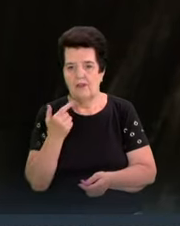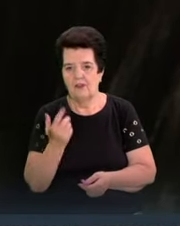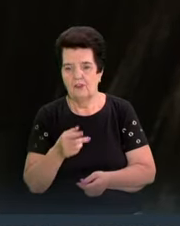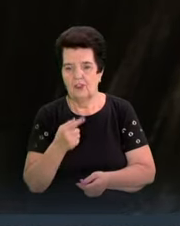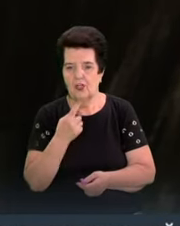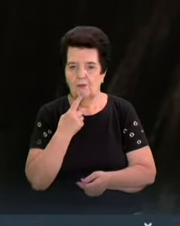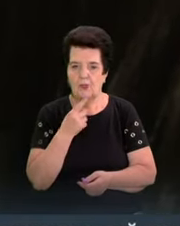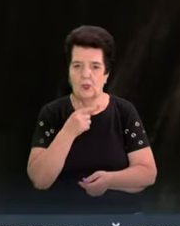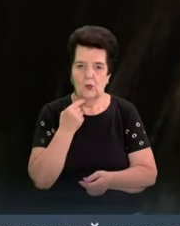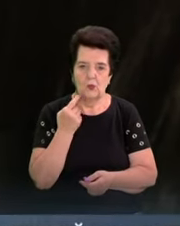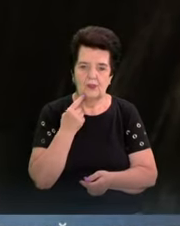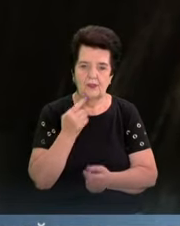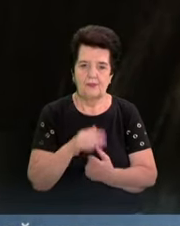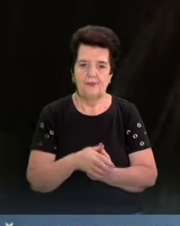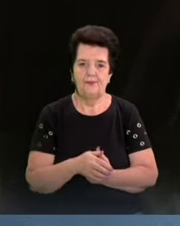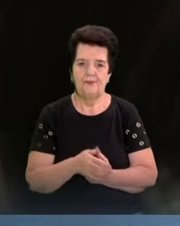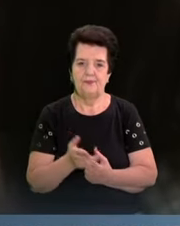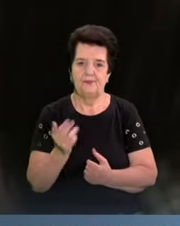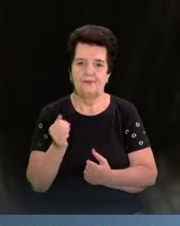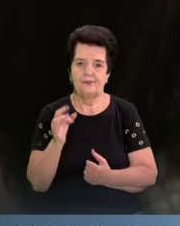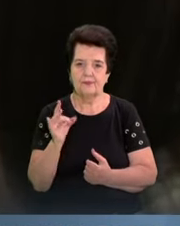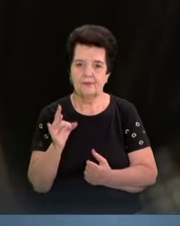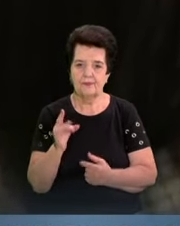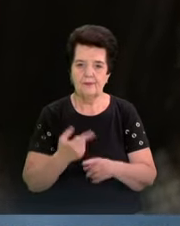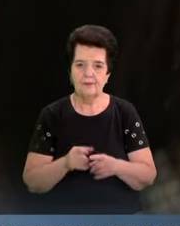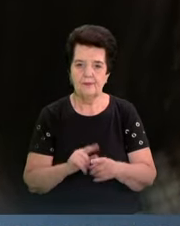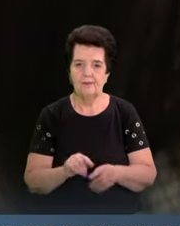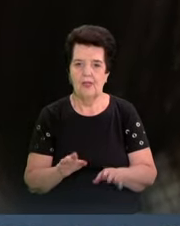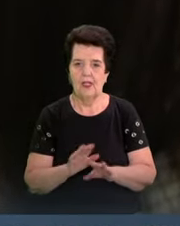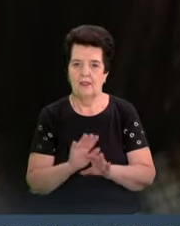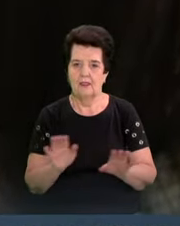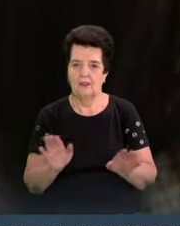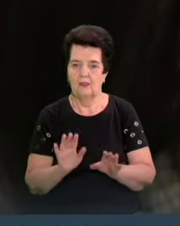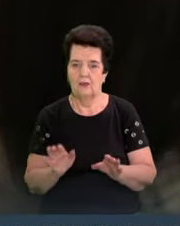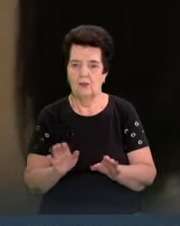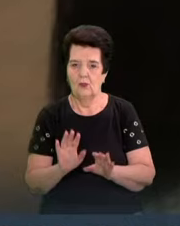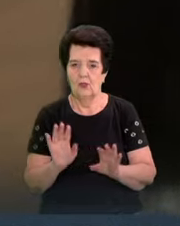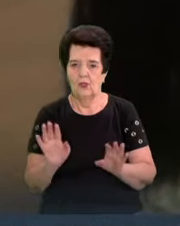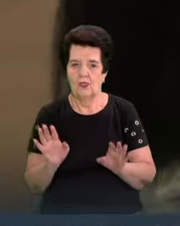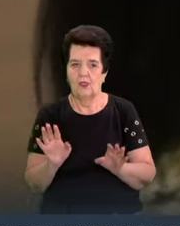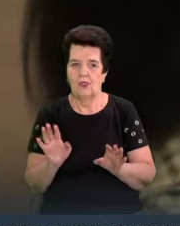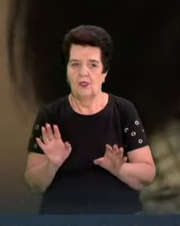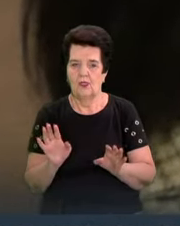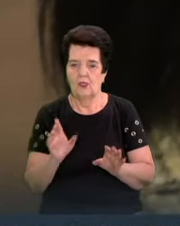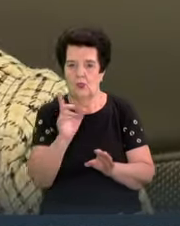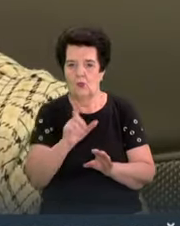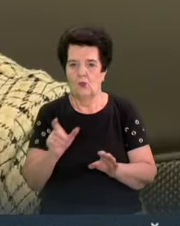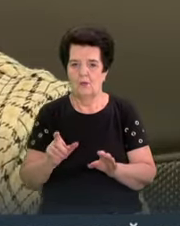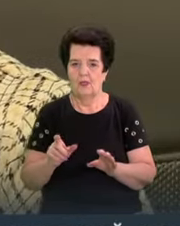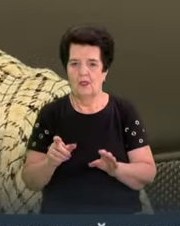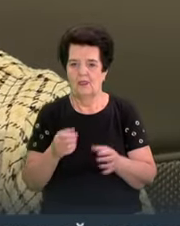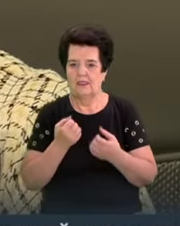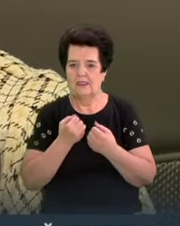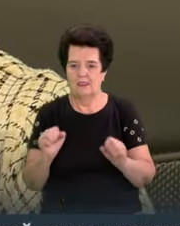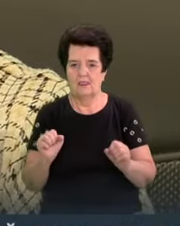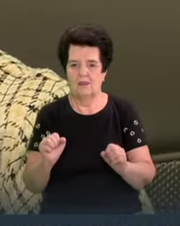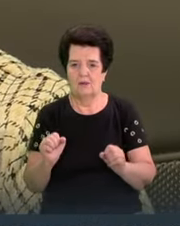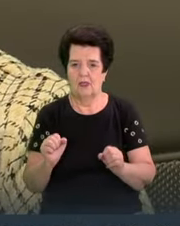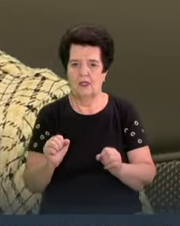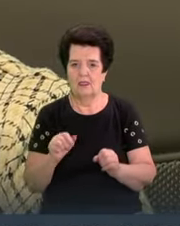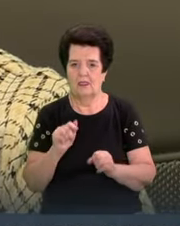ruse, dar asta nu trebuie extirpate, nu trebuie ca lumea să se dezbare de ele